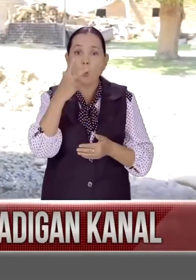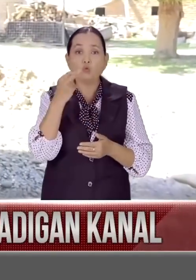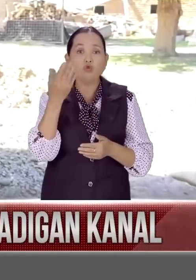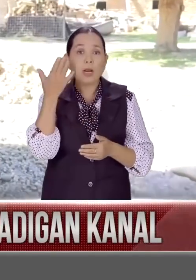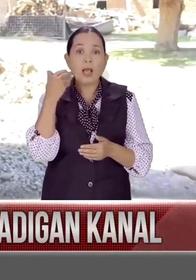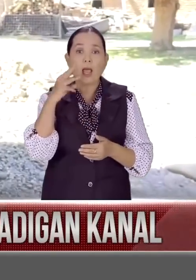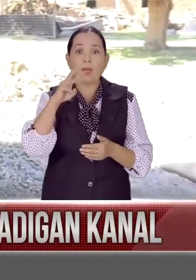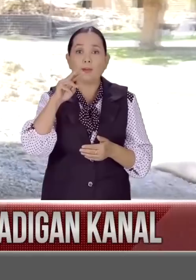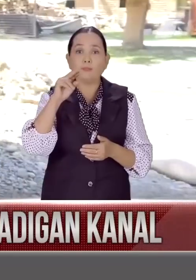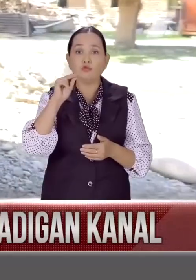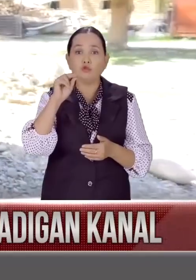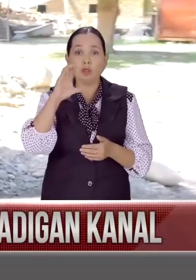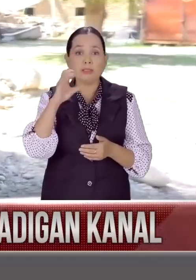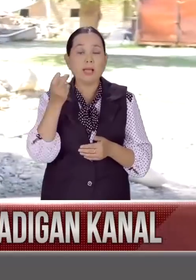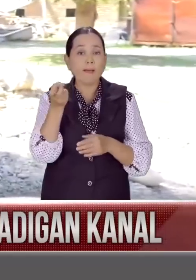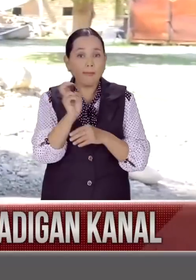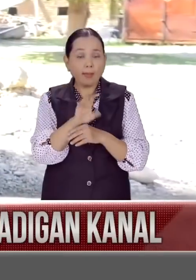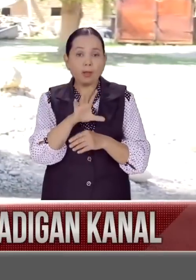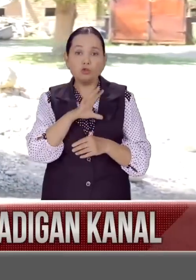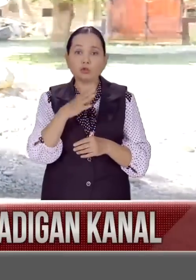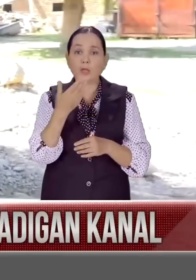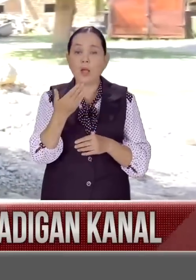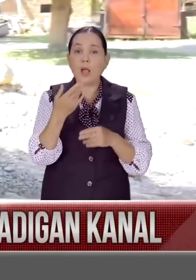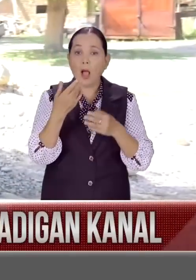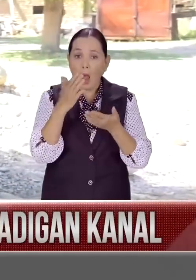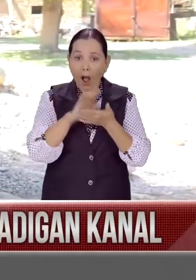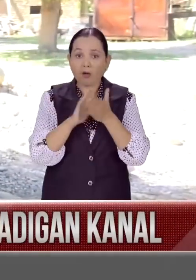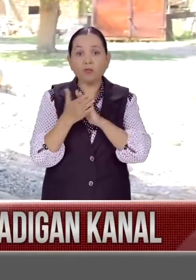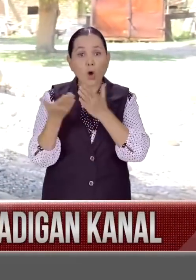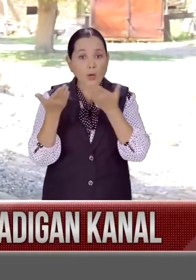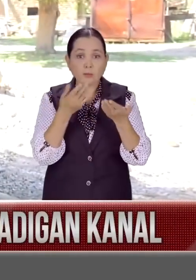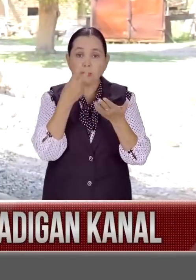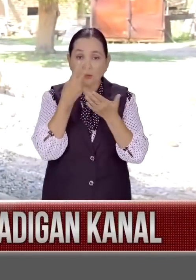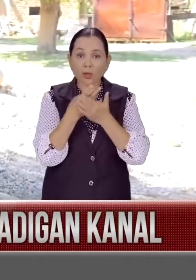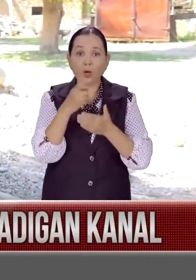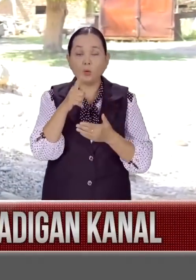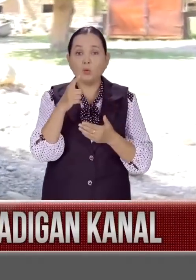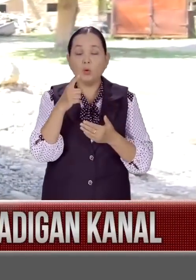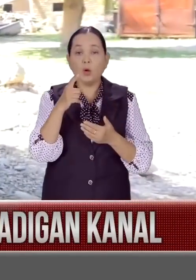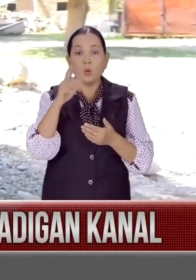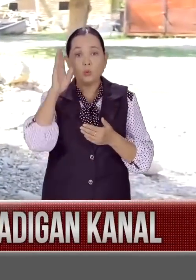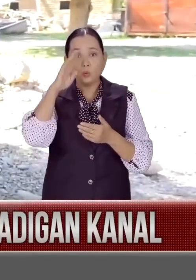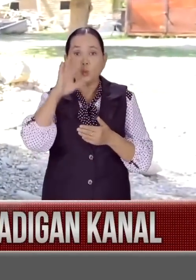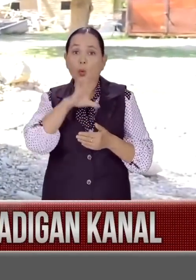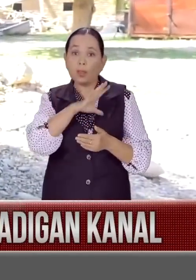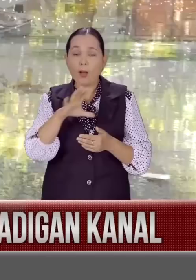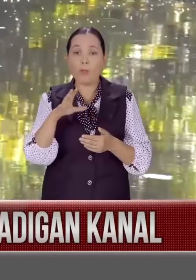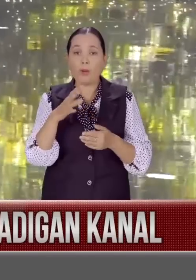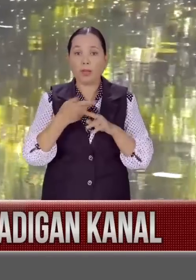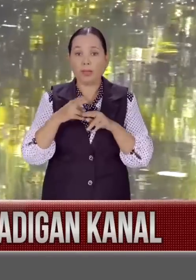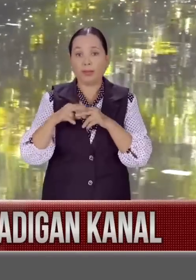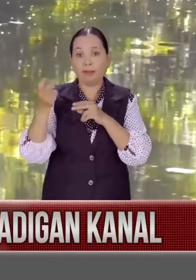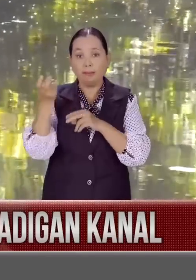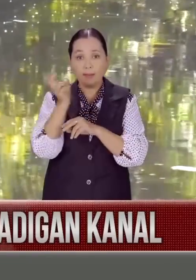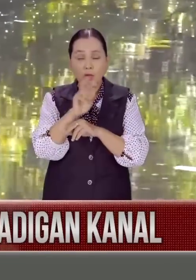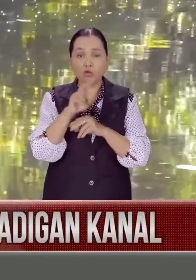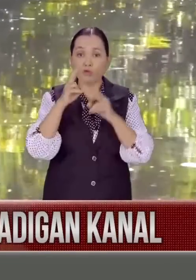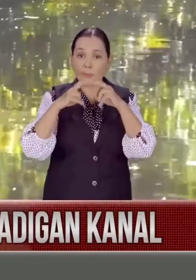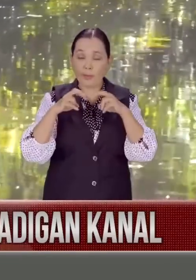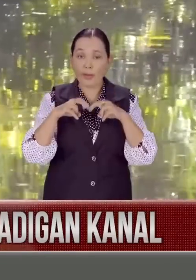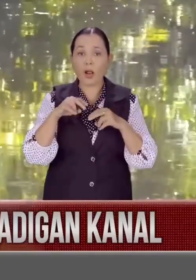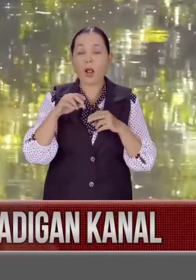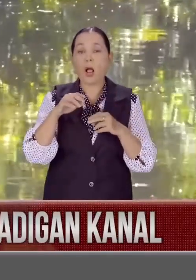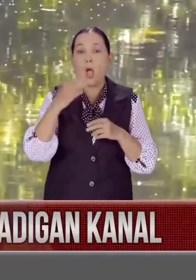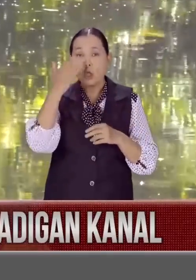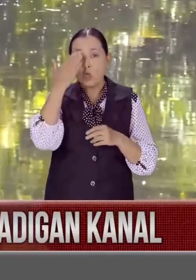oldin ham MCSdan kelishdi. Men intervyu berdim shu yerda. Mana ahvol. O'sha kuni aksiga bu suv oqmayotgan kuniga kelib qolishdi. Mana shu